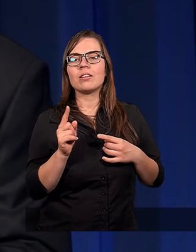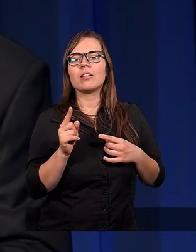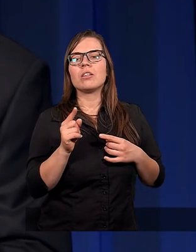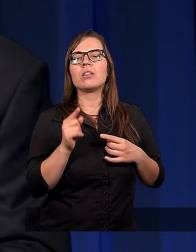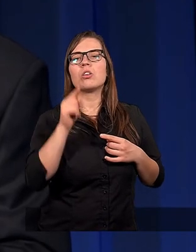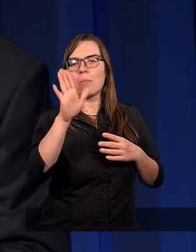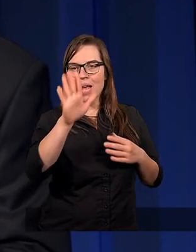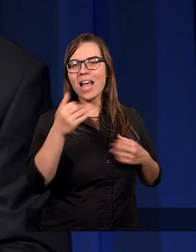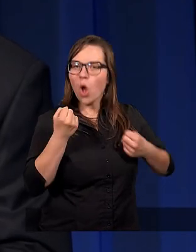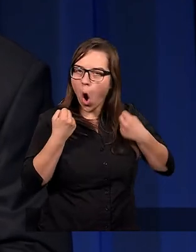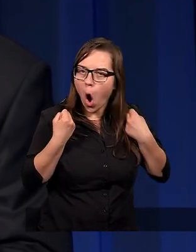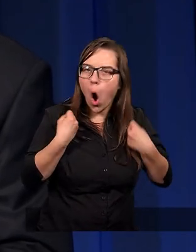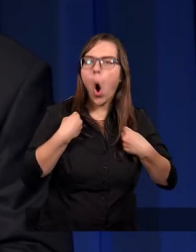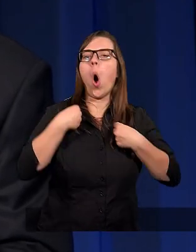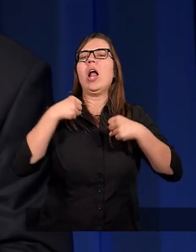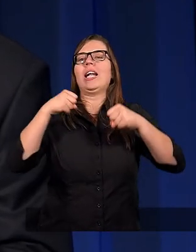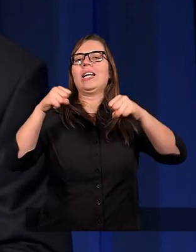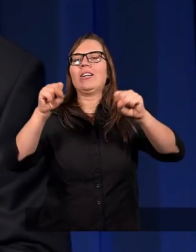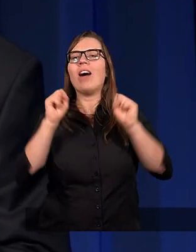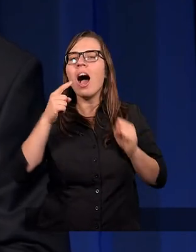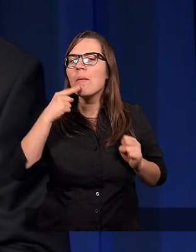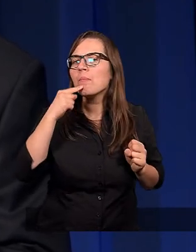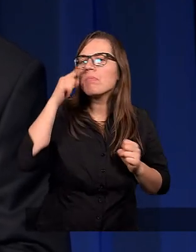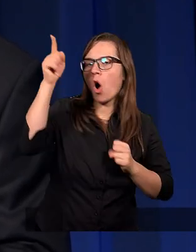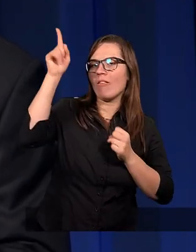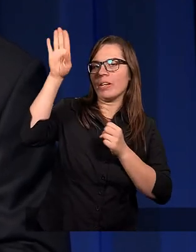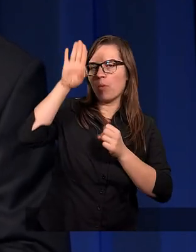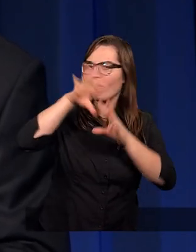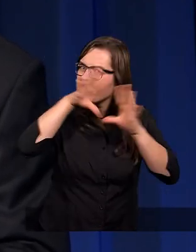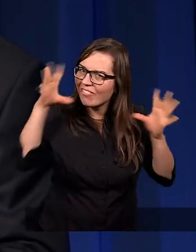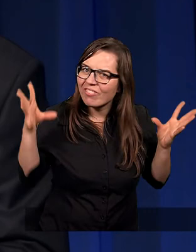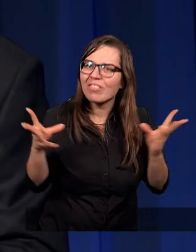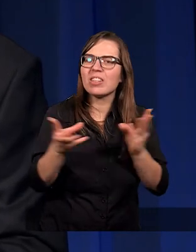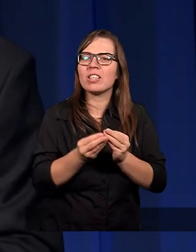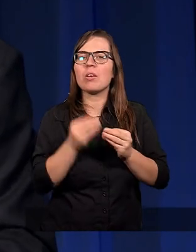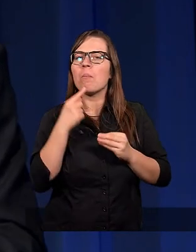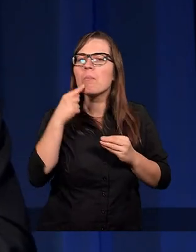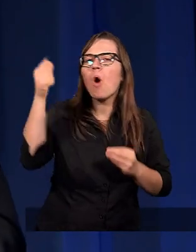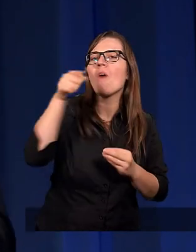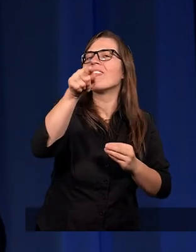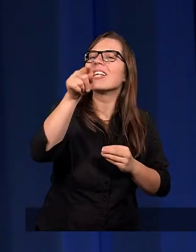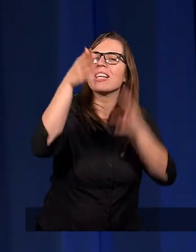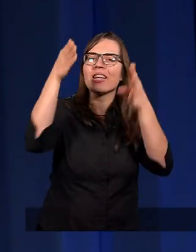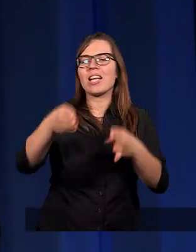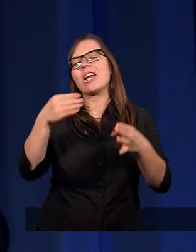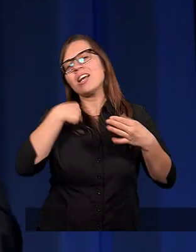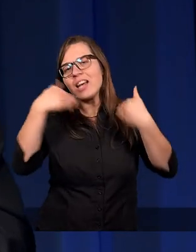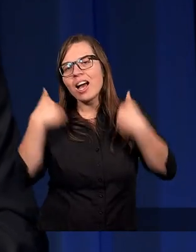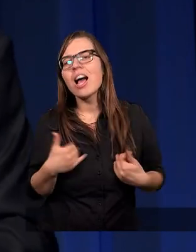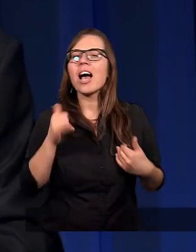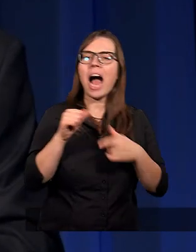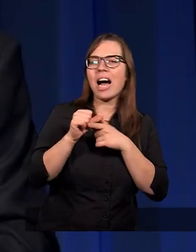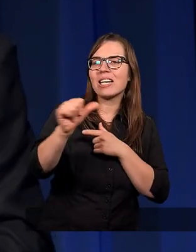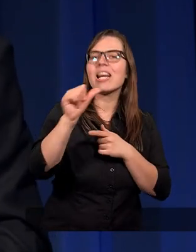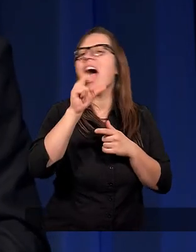ale miej trochę odwagi i powiedz Mu wszystko. Powiedz Mu, jaki jesteś. Powiedz Mu, z